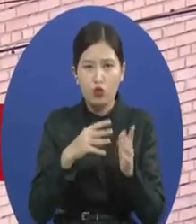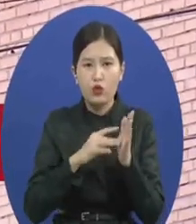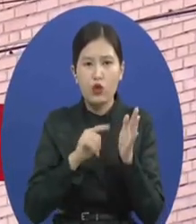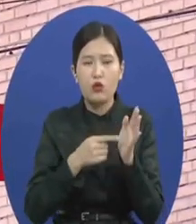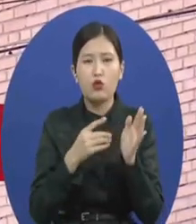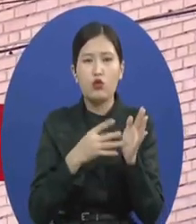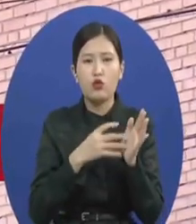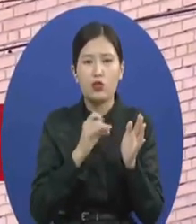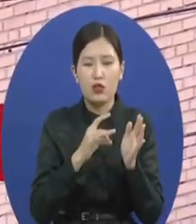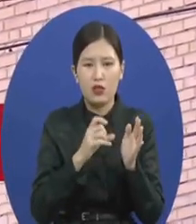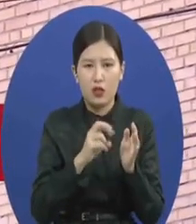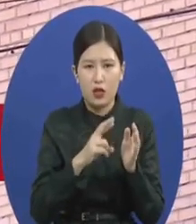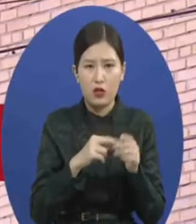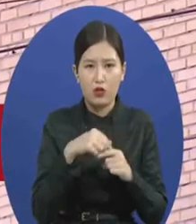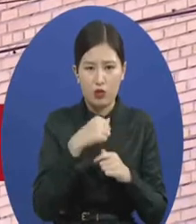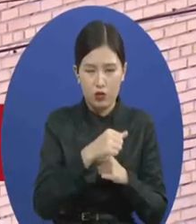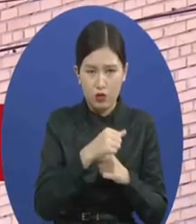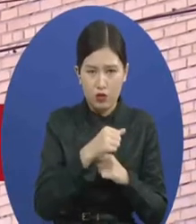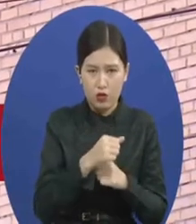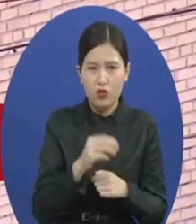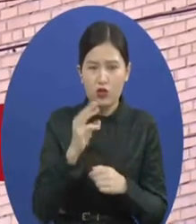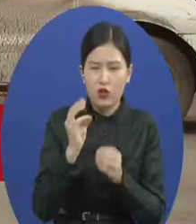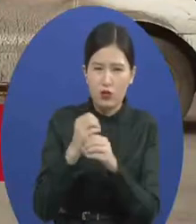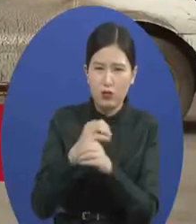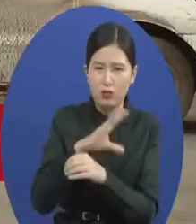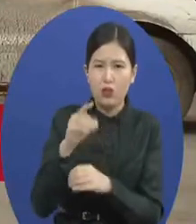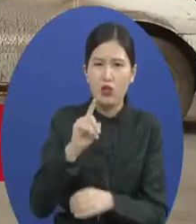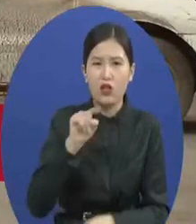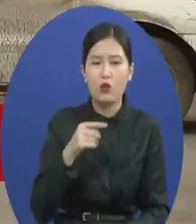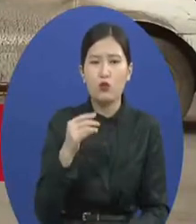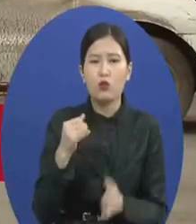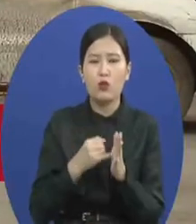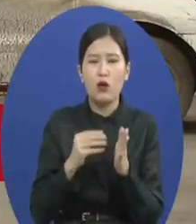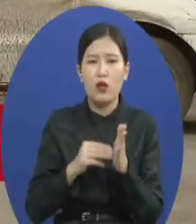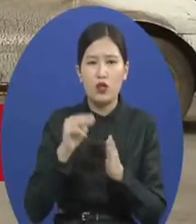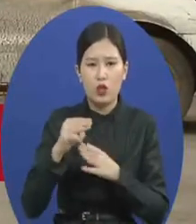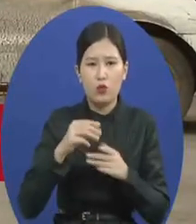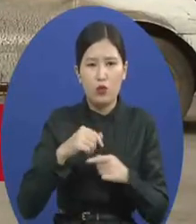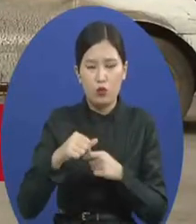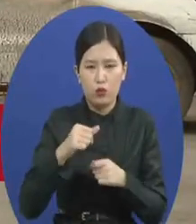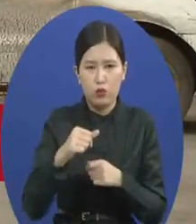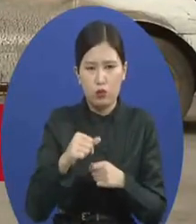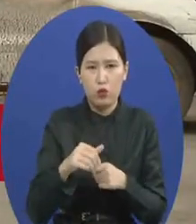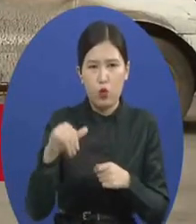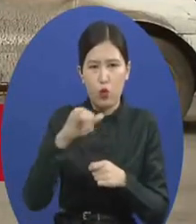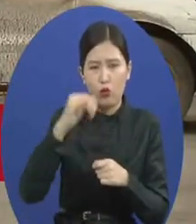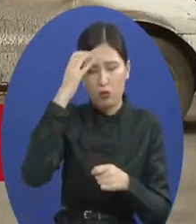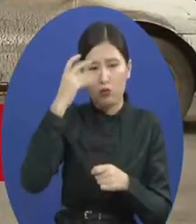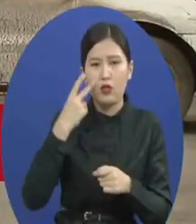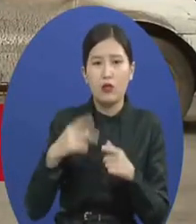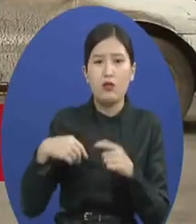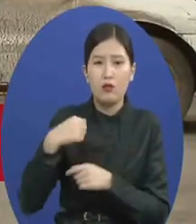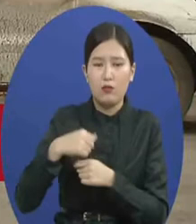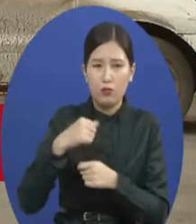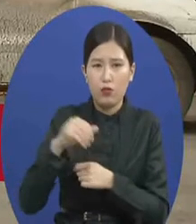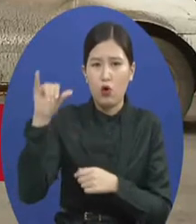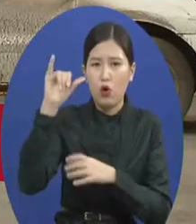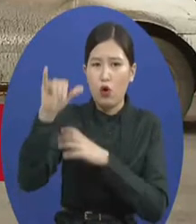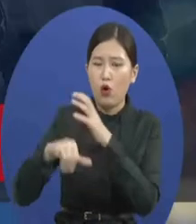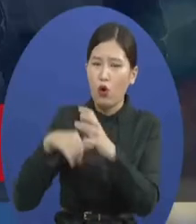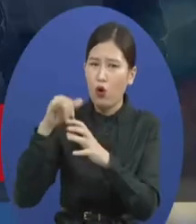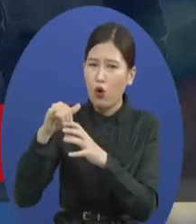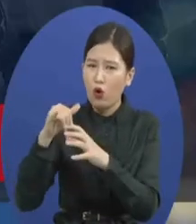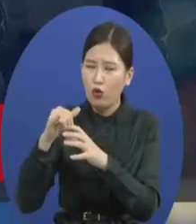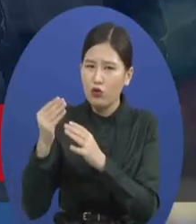зардал нийтдээ 1.6 тэрбум төгрөг зарцуулжээ. Энэ бүх мөнгө улсын зүсвэс гарч байгаа. Олон улсын аргачлаар тооцоход